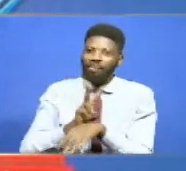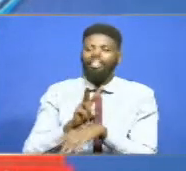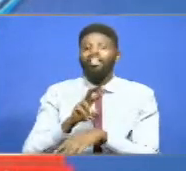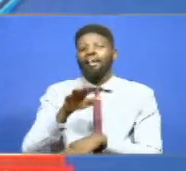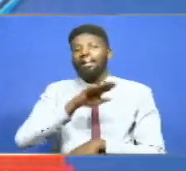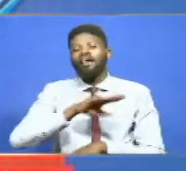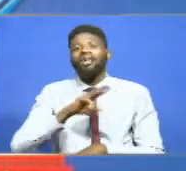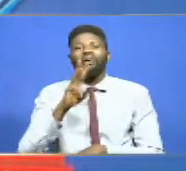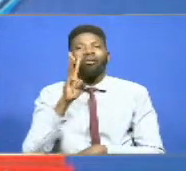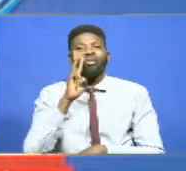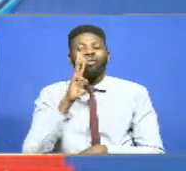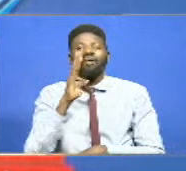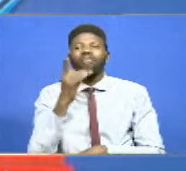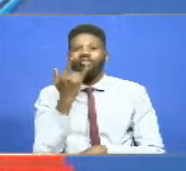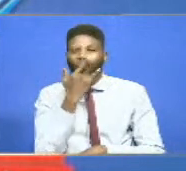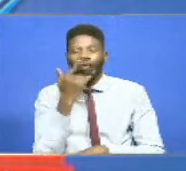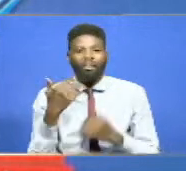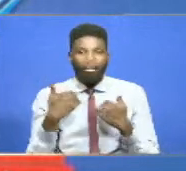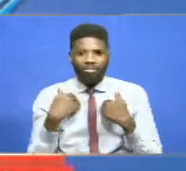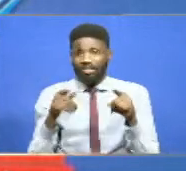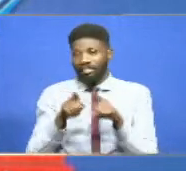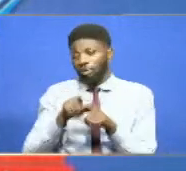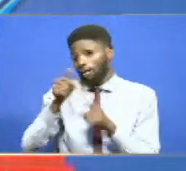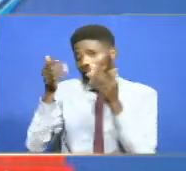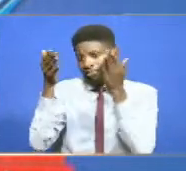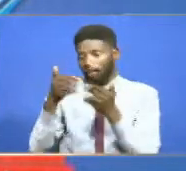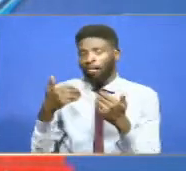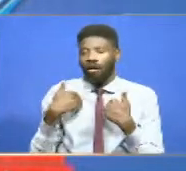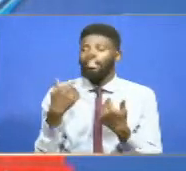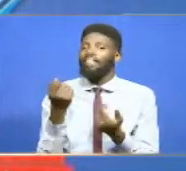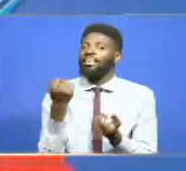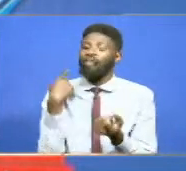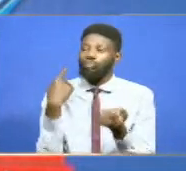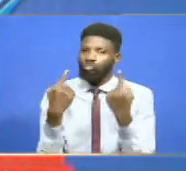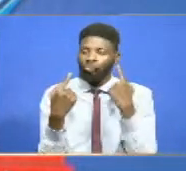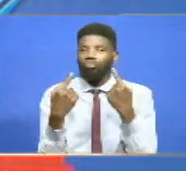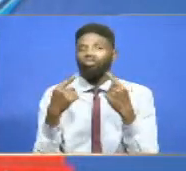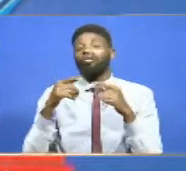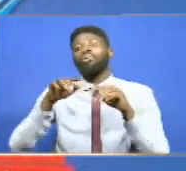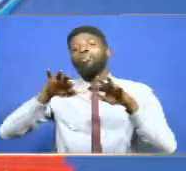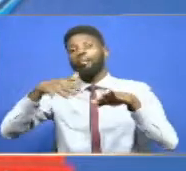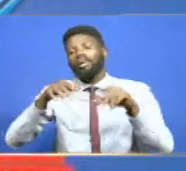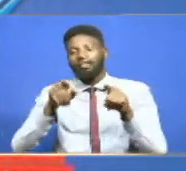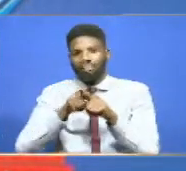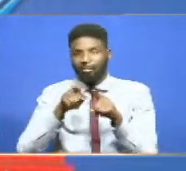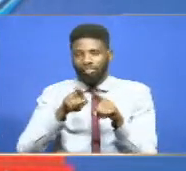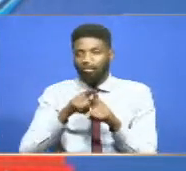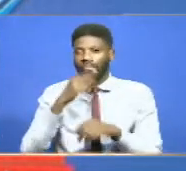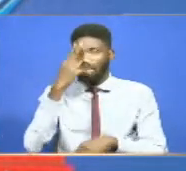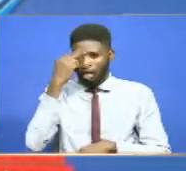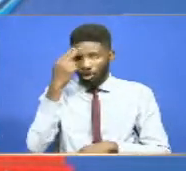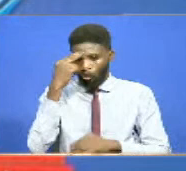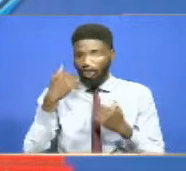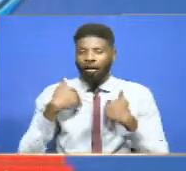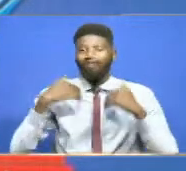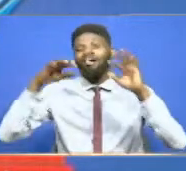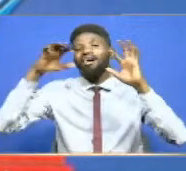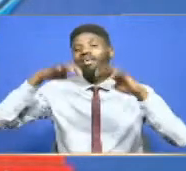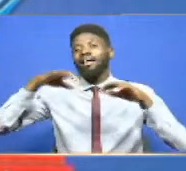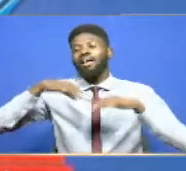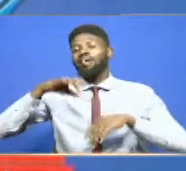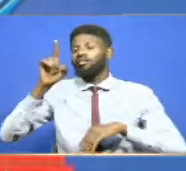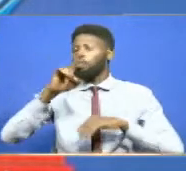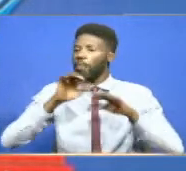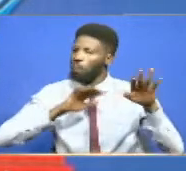zikiwemo sehemu za Kericho, maeneo ya Bomet na kufikia hadi katika maeneo ya Narok. Mvua hiyo itaweza kuandamana na ngurumo